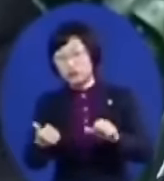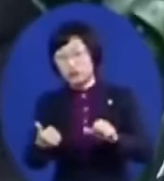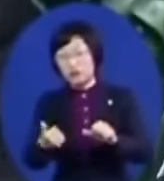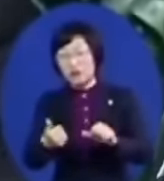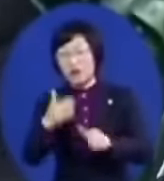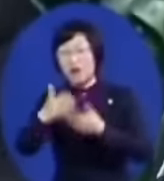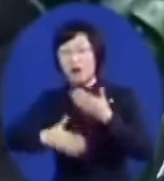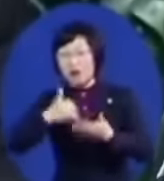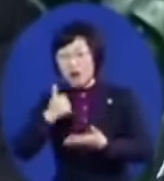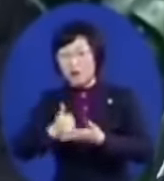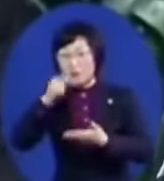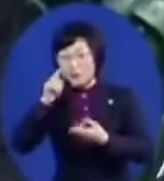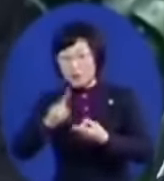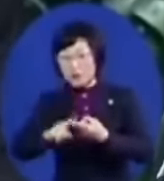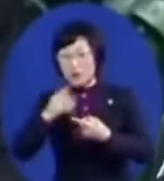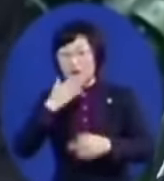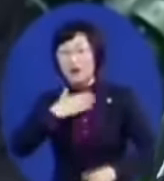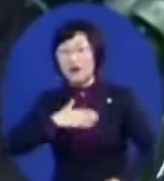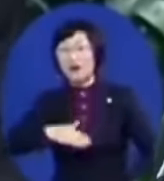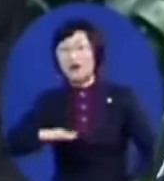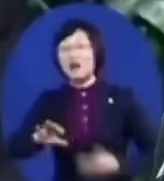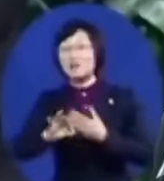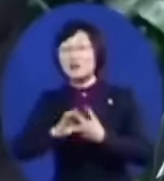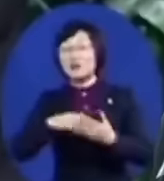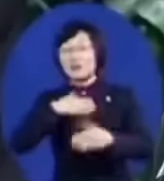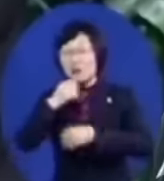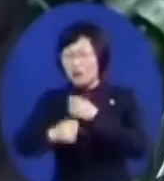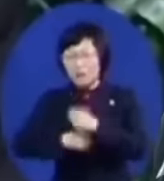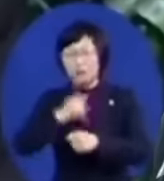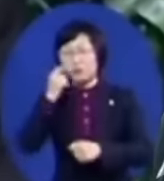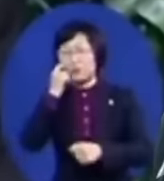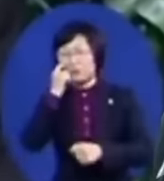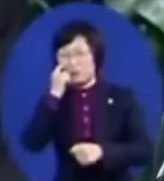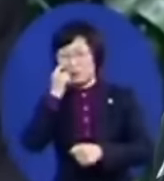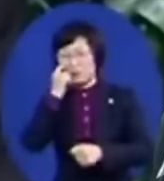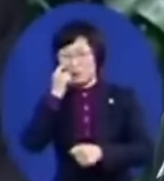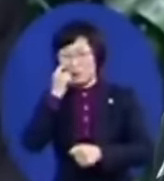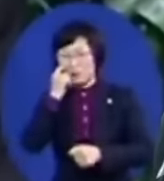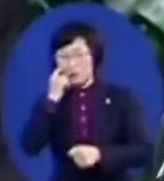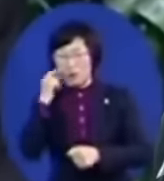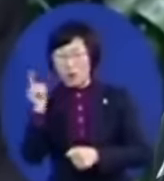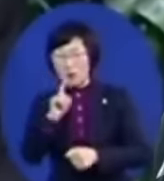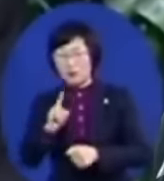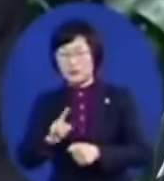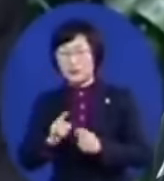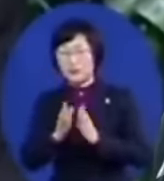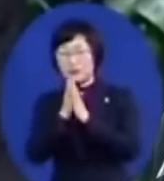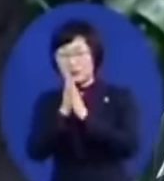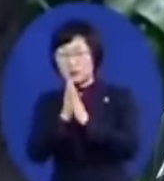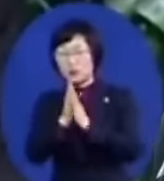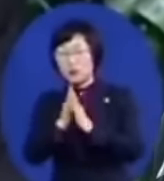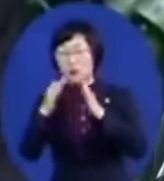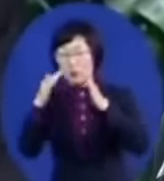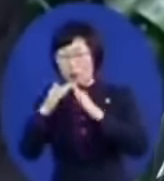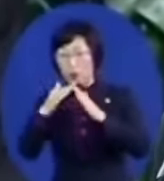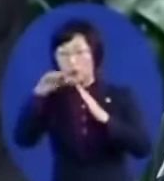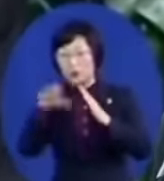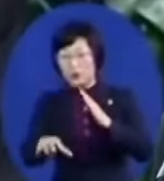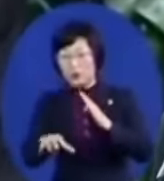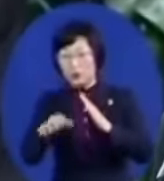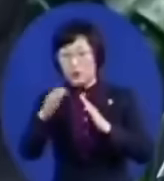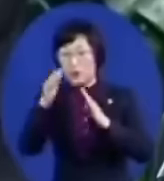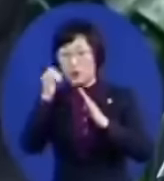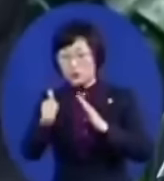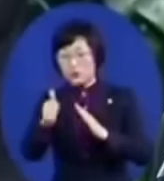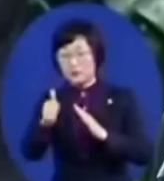계신 것을 알게 되면 내 마음대로 못해요. 어느 수도원에서 수도원장이